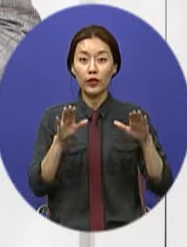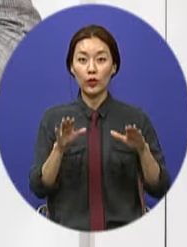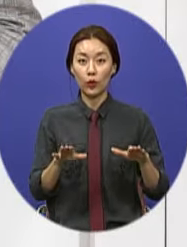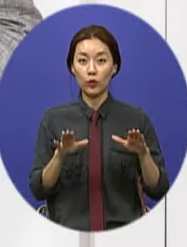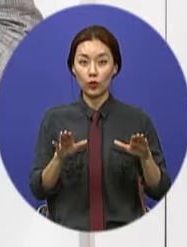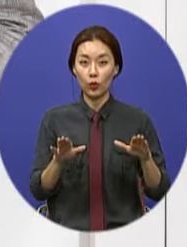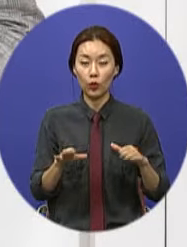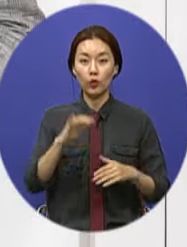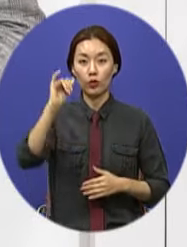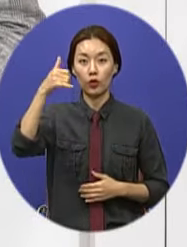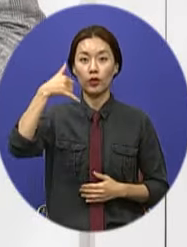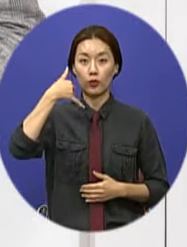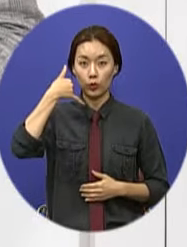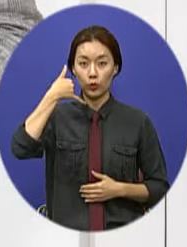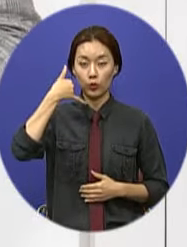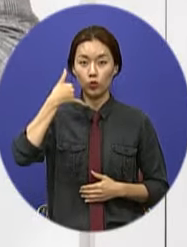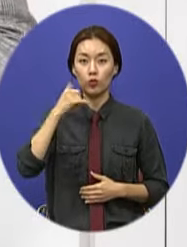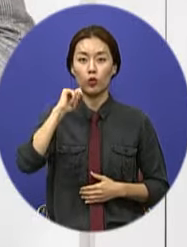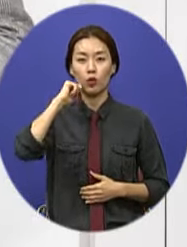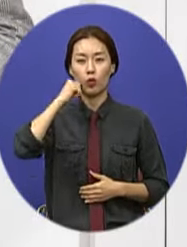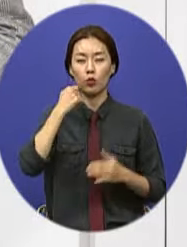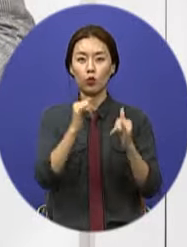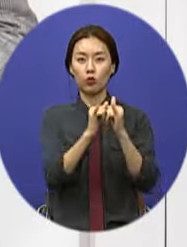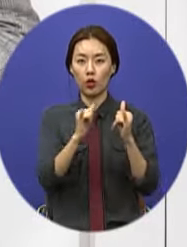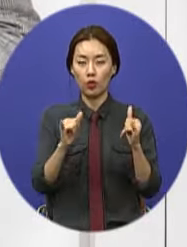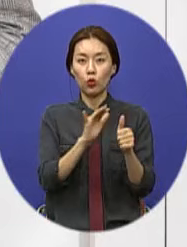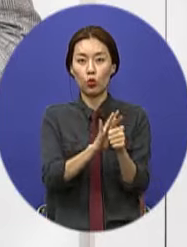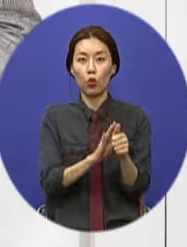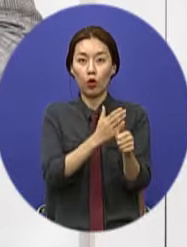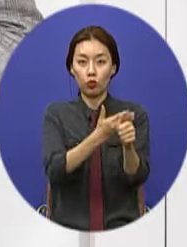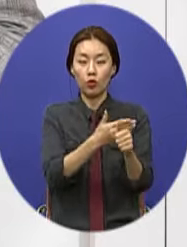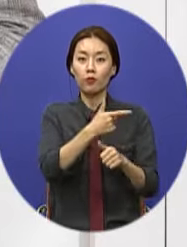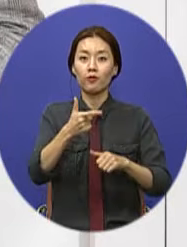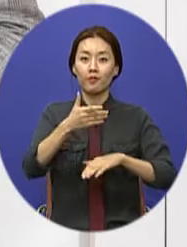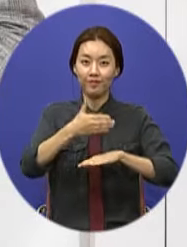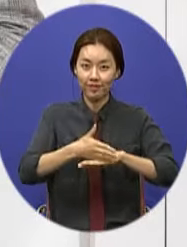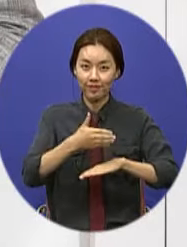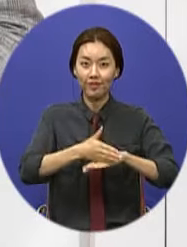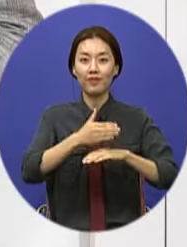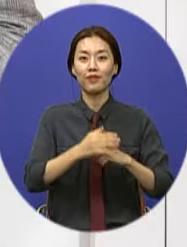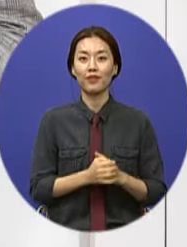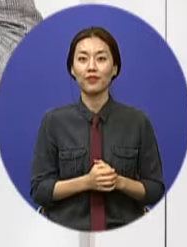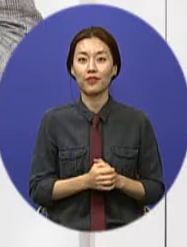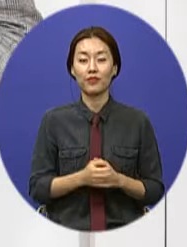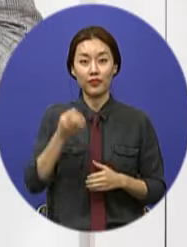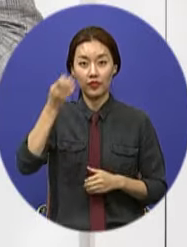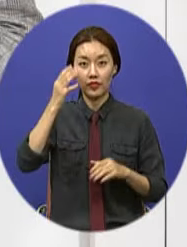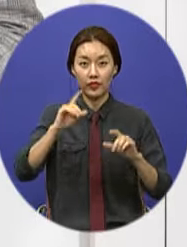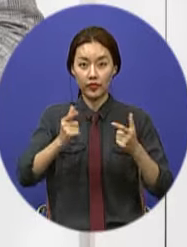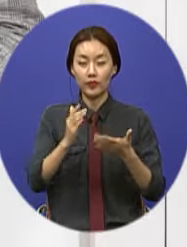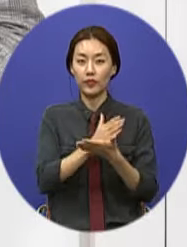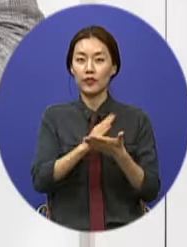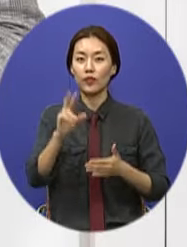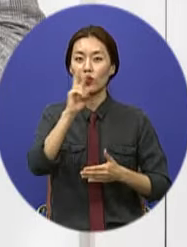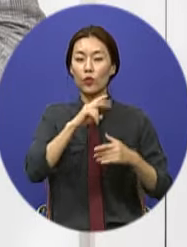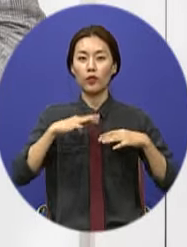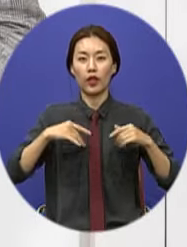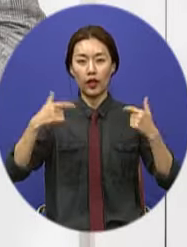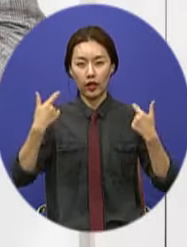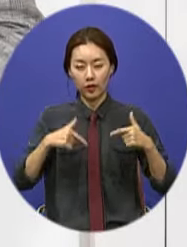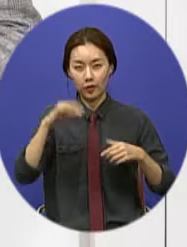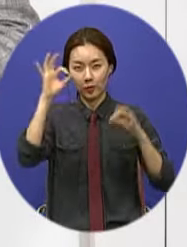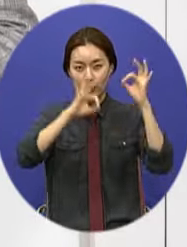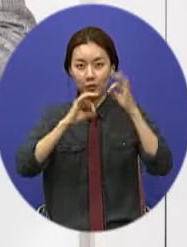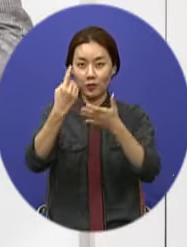또 한 통의 전화로 어려운 이웃분도 도와주신 겁니다. 네. 너무 감사드리고요. 네. 잊지 않고 또 나눔 놀이자랑 늘